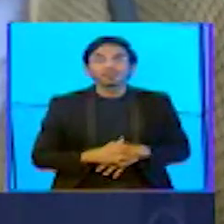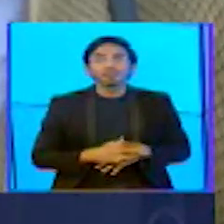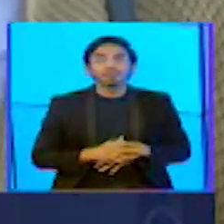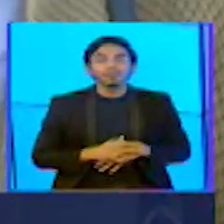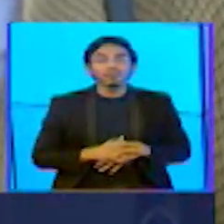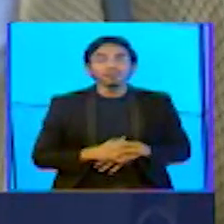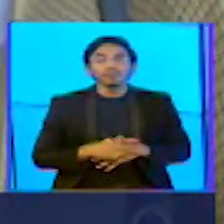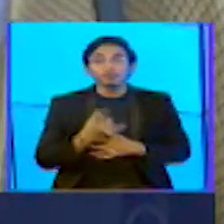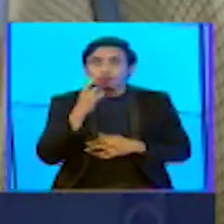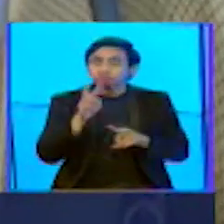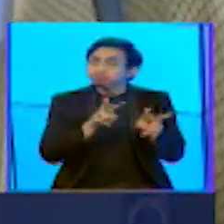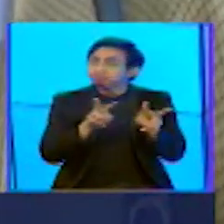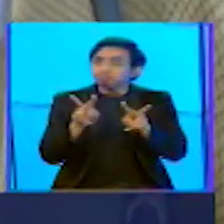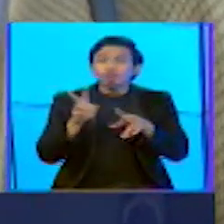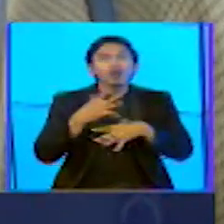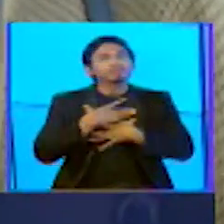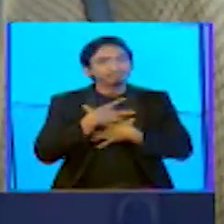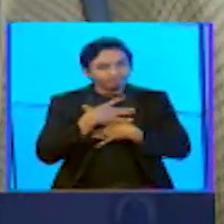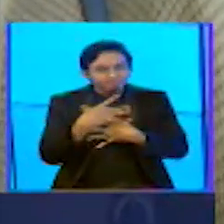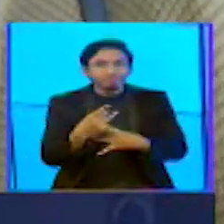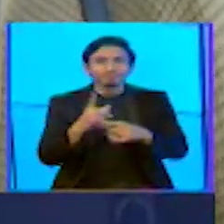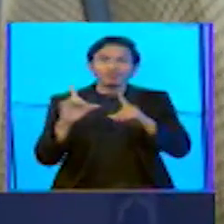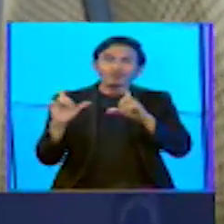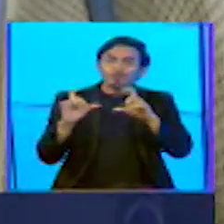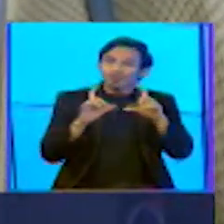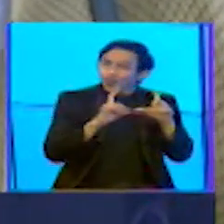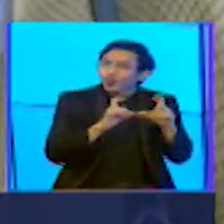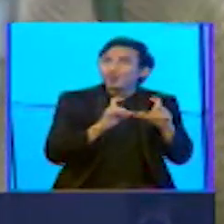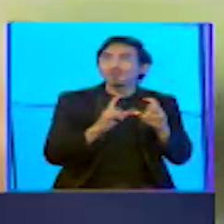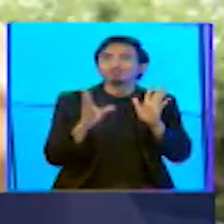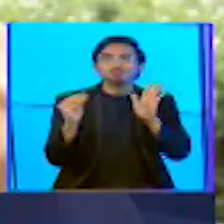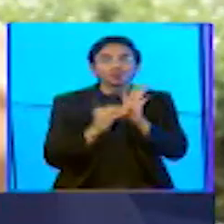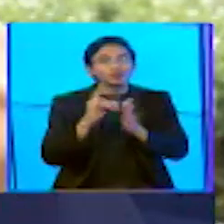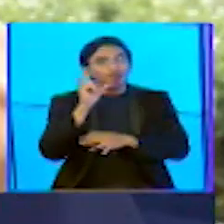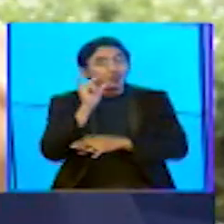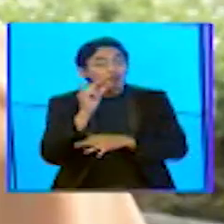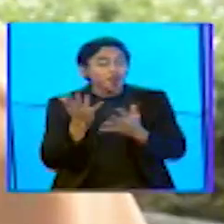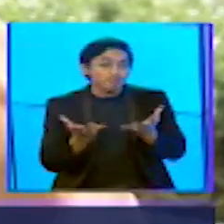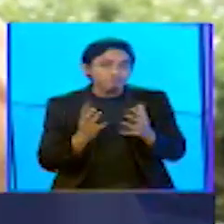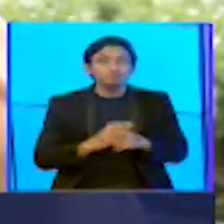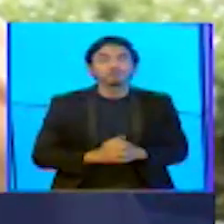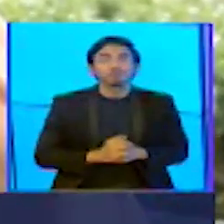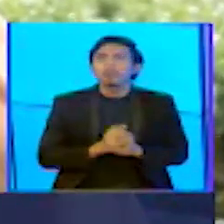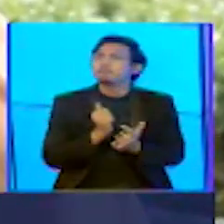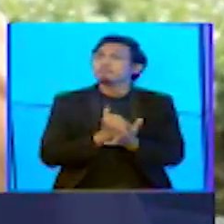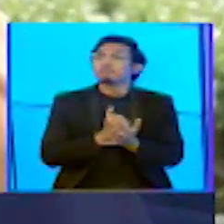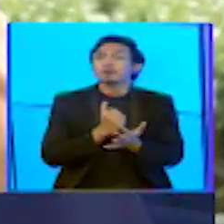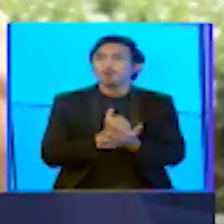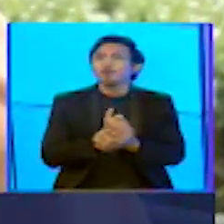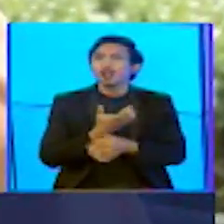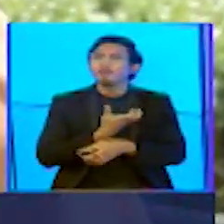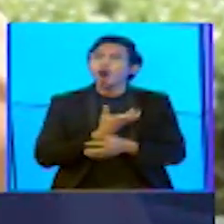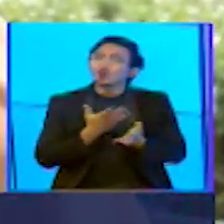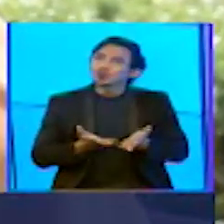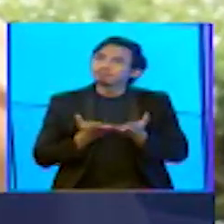lah ya. Buat foto-foto, story Instagram. Sebenarnya kita cuma pengen kasih nuansa yang berbeda